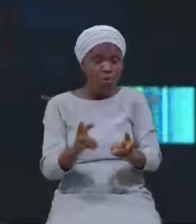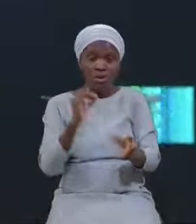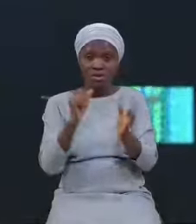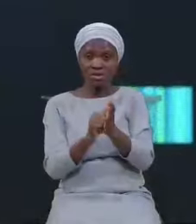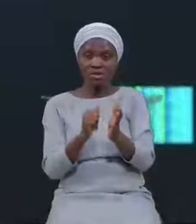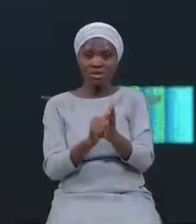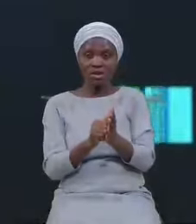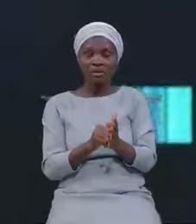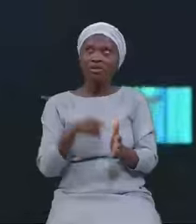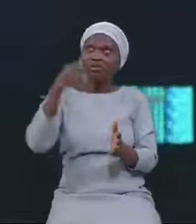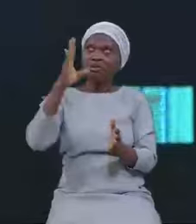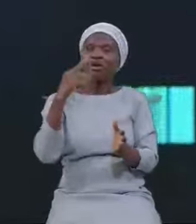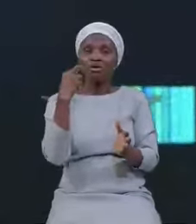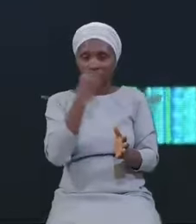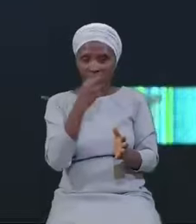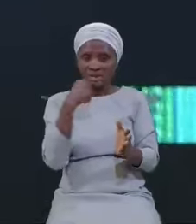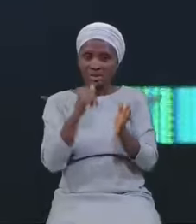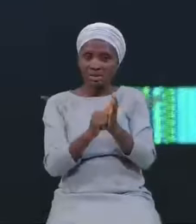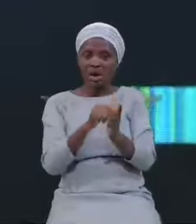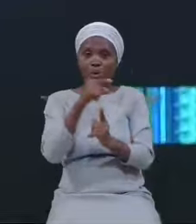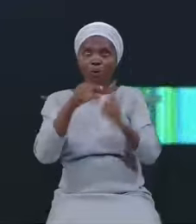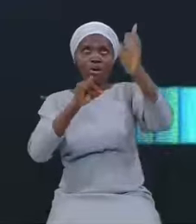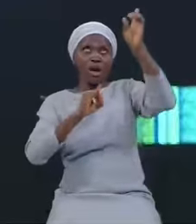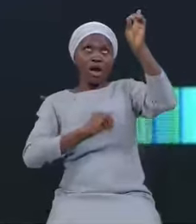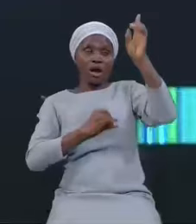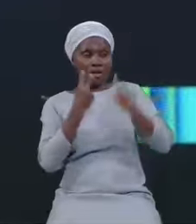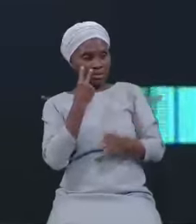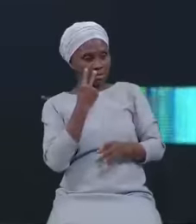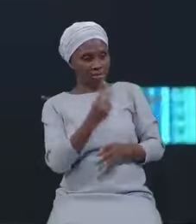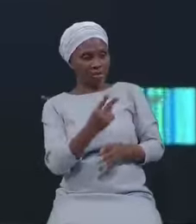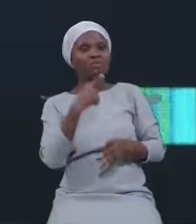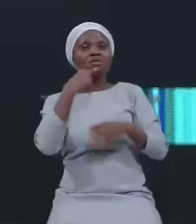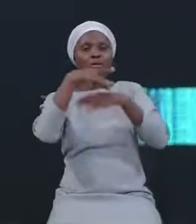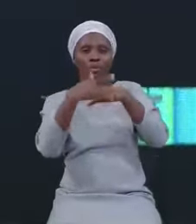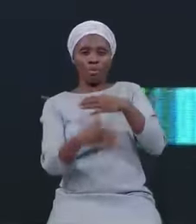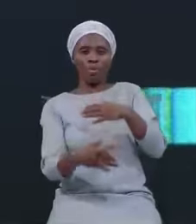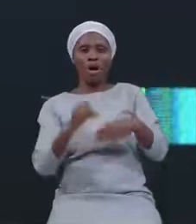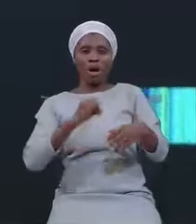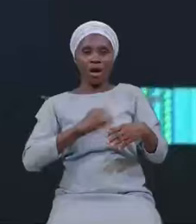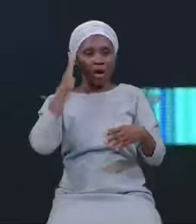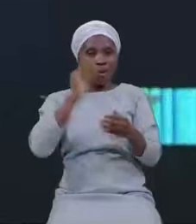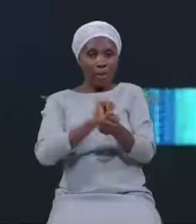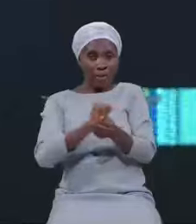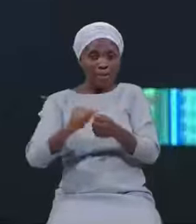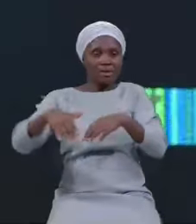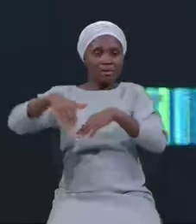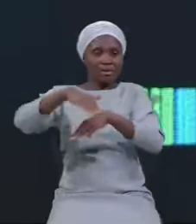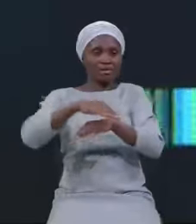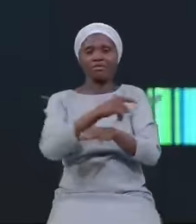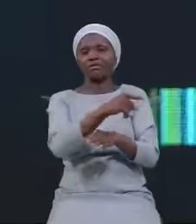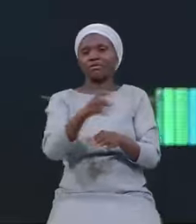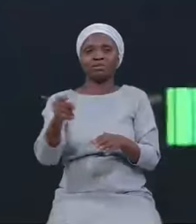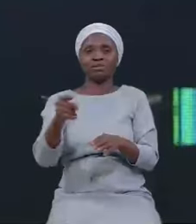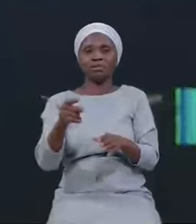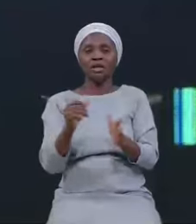ne passerai pas dessus vous. C'est pourquoi il dit, nous sommes sauvés, nous sommes rachetés, et nos vies sont transformées par